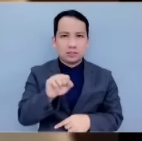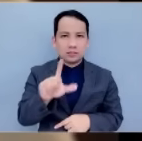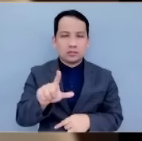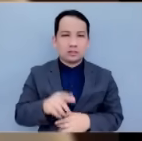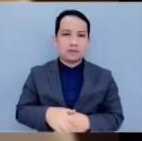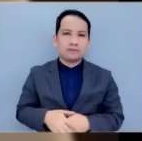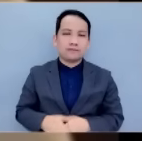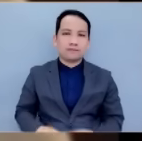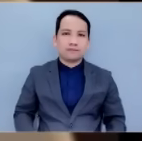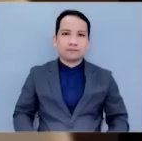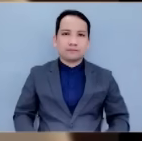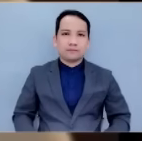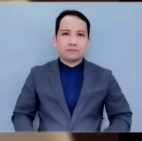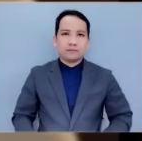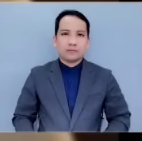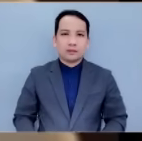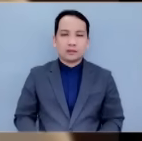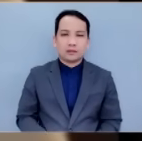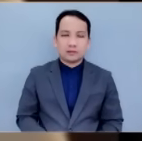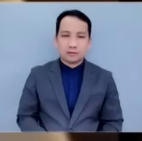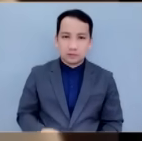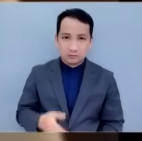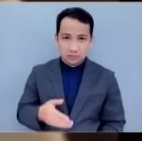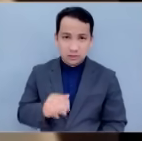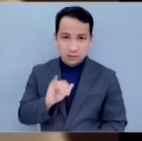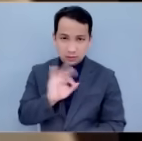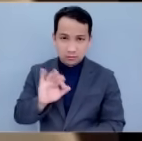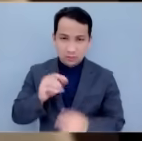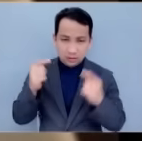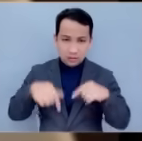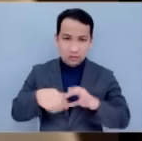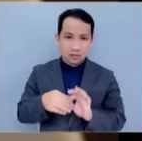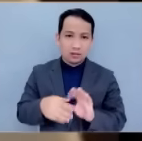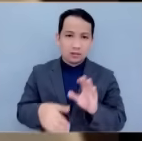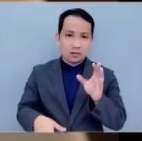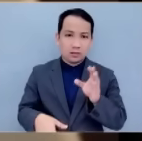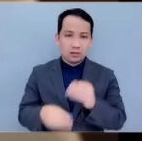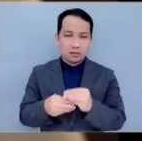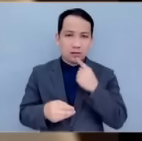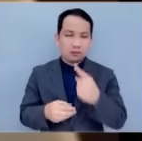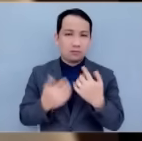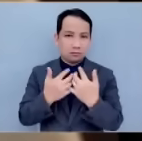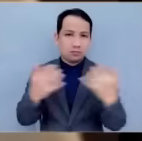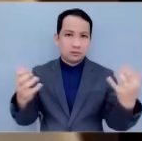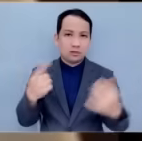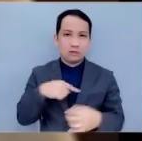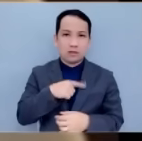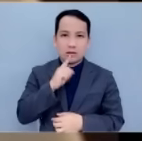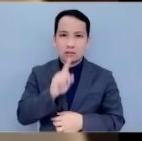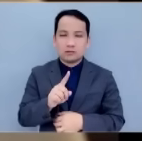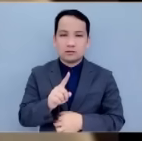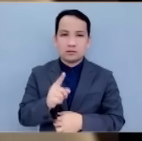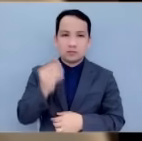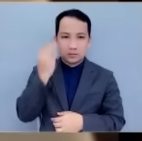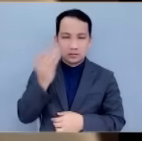mabibigyan po kami ng pagkakataon o chance na makapunta po sa Japan,